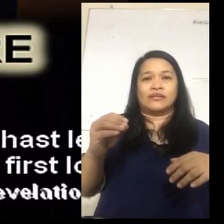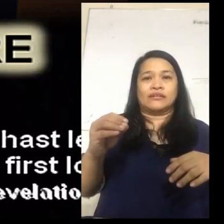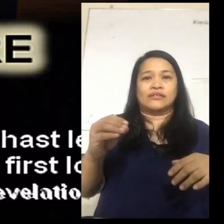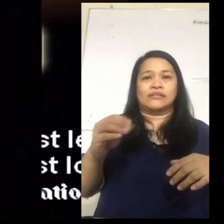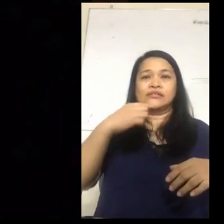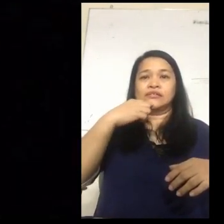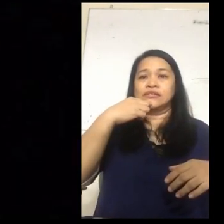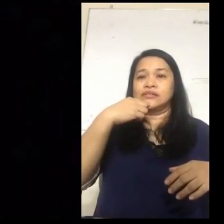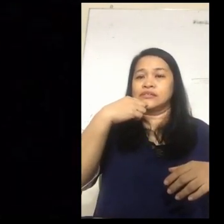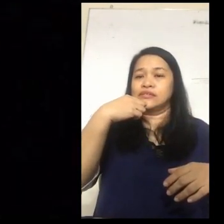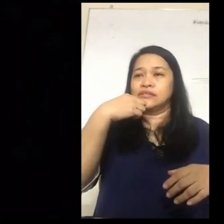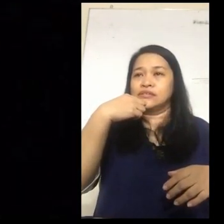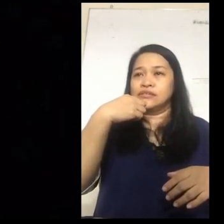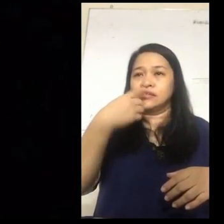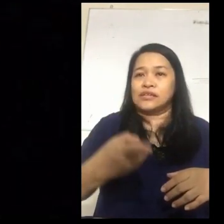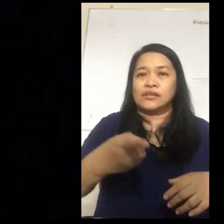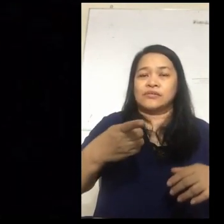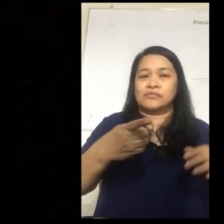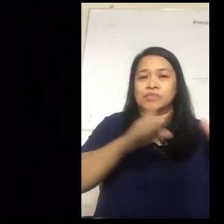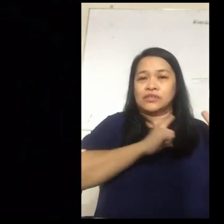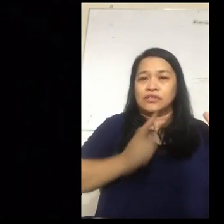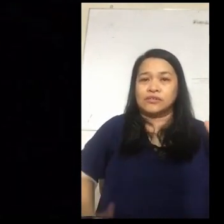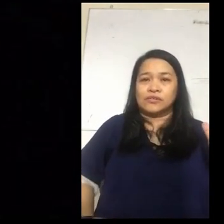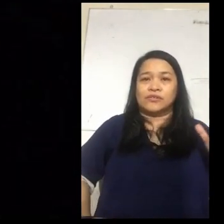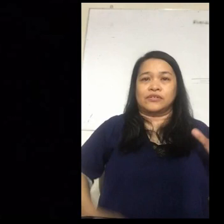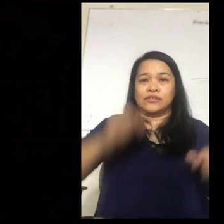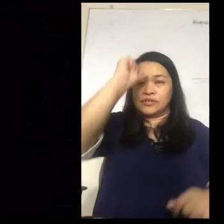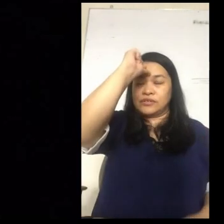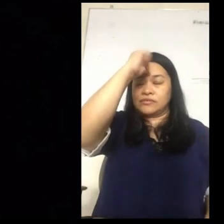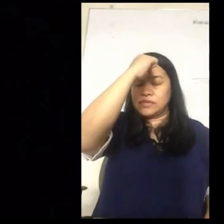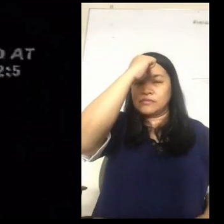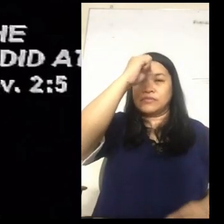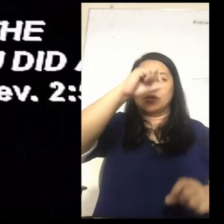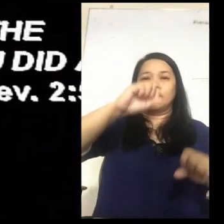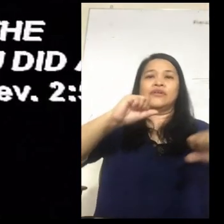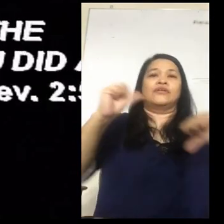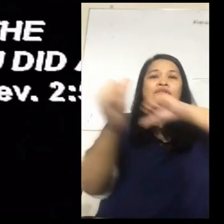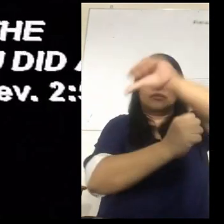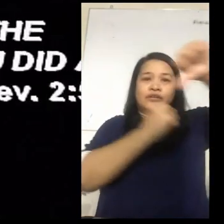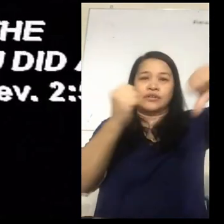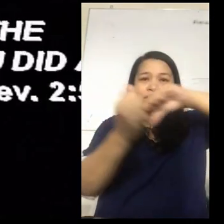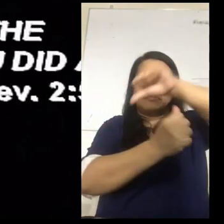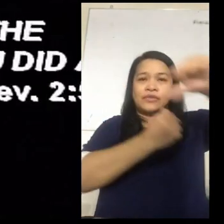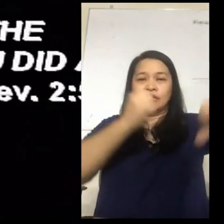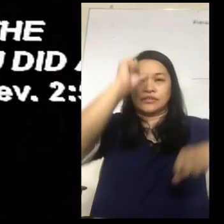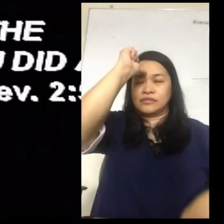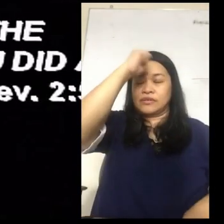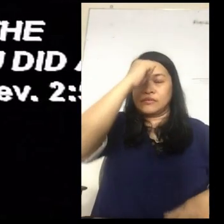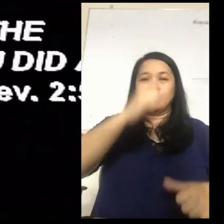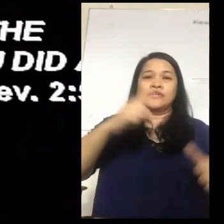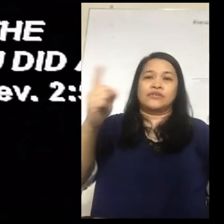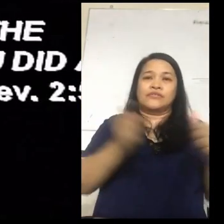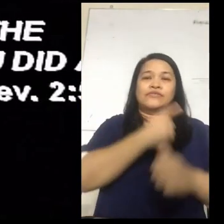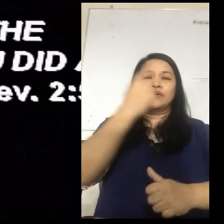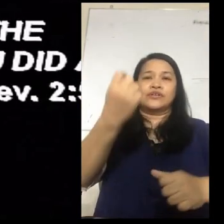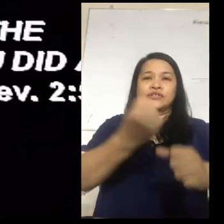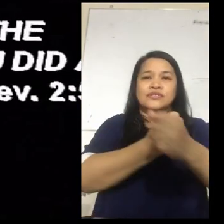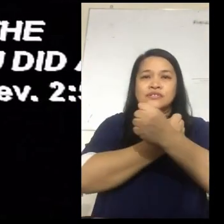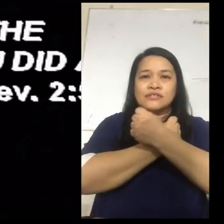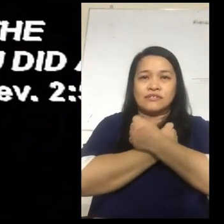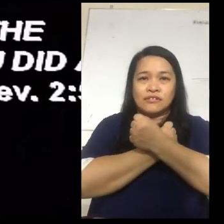remember, repent, and remember your first love and do the things you did at